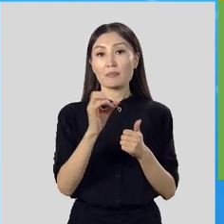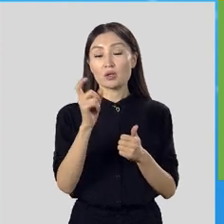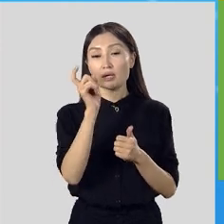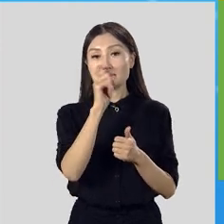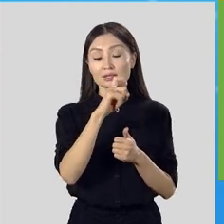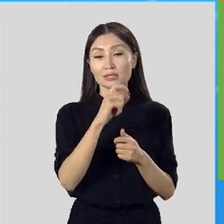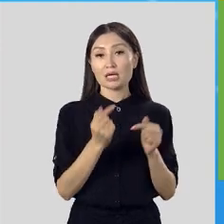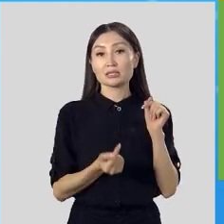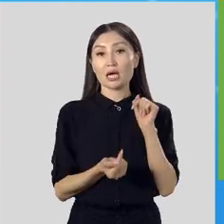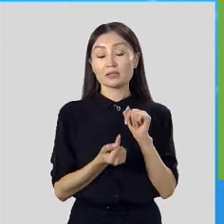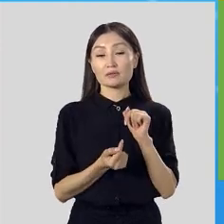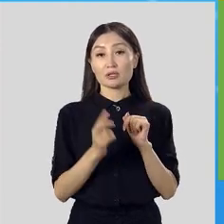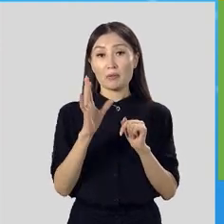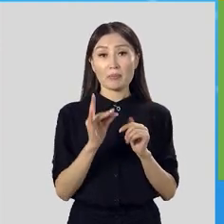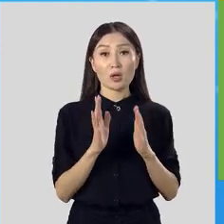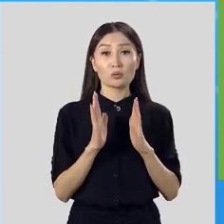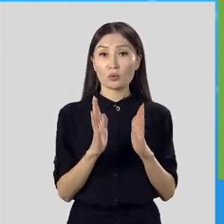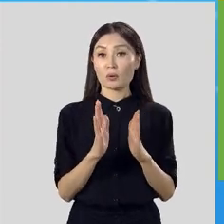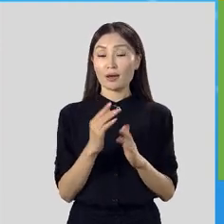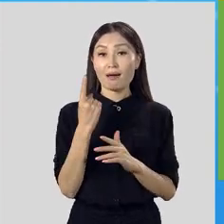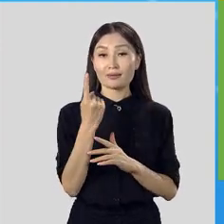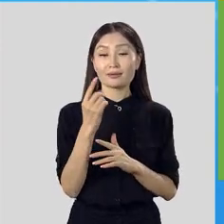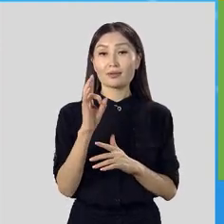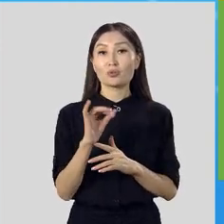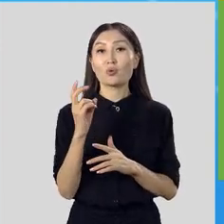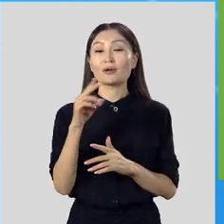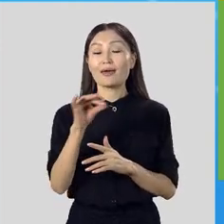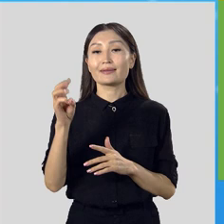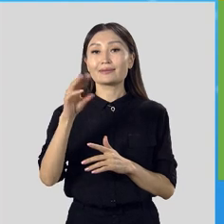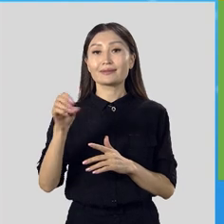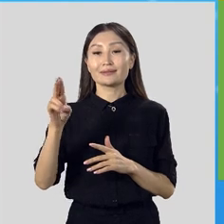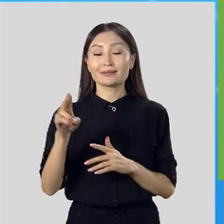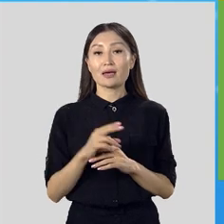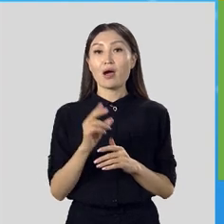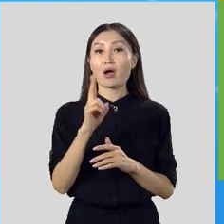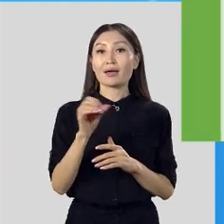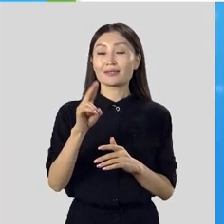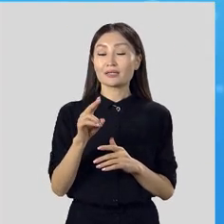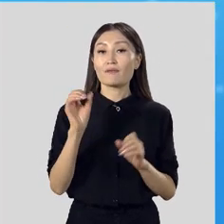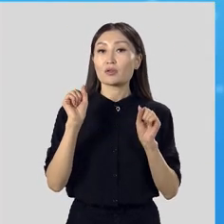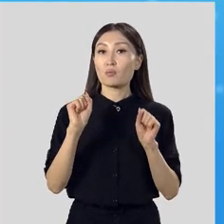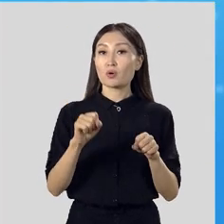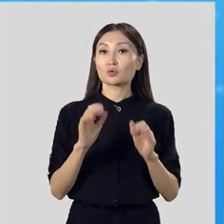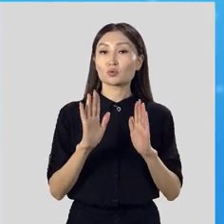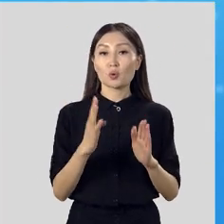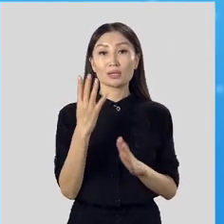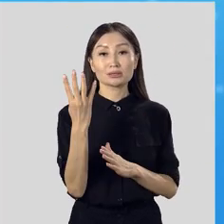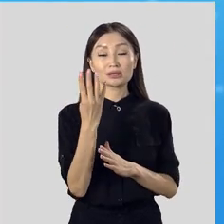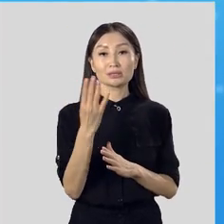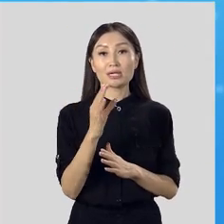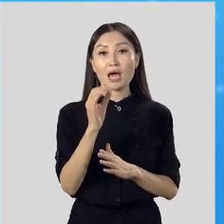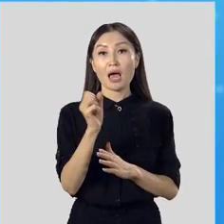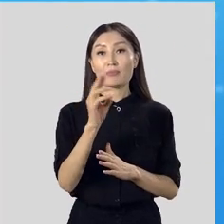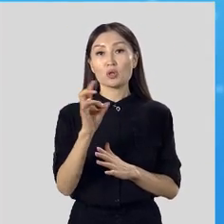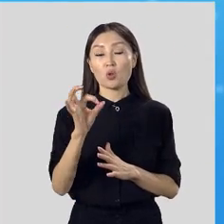аминокислоте соответствовал бы лишь один нуклеотид, то закодировать можно было бы только 4